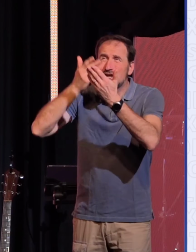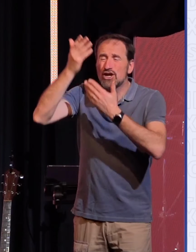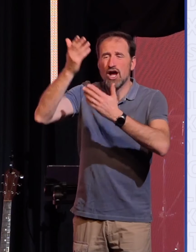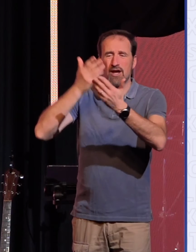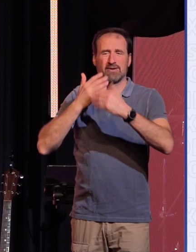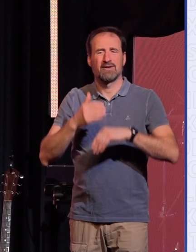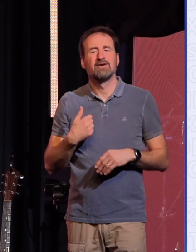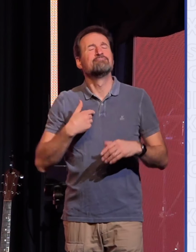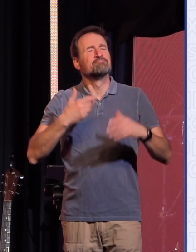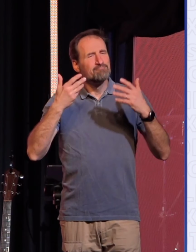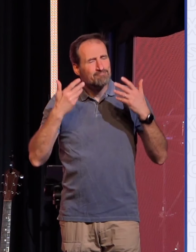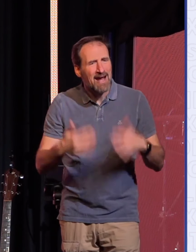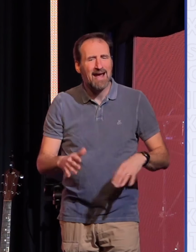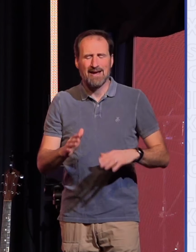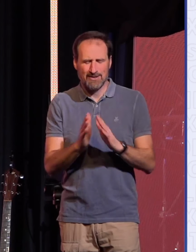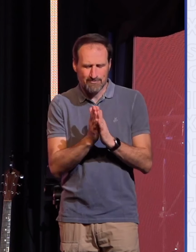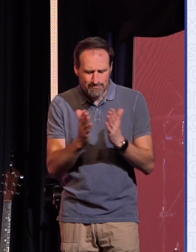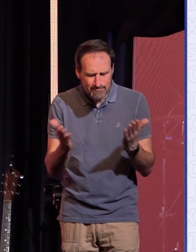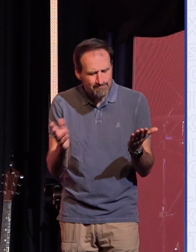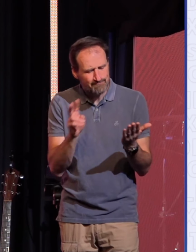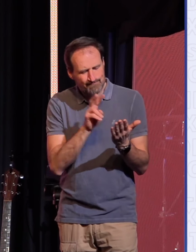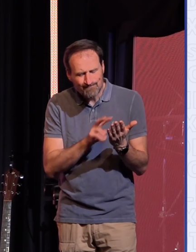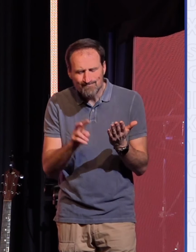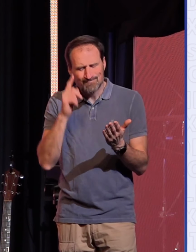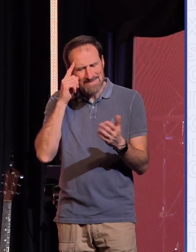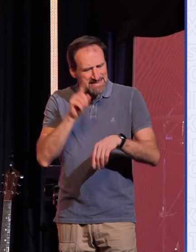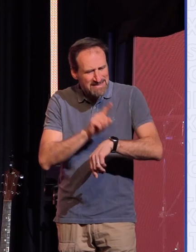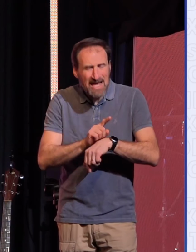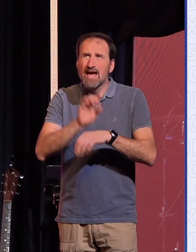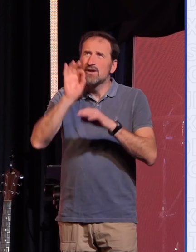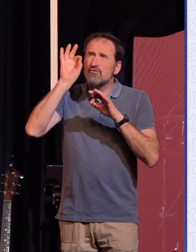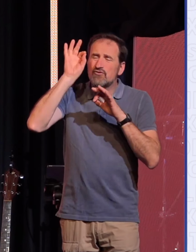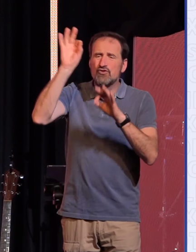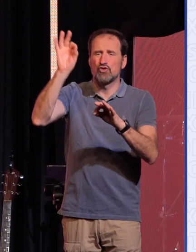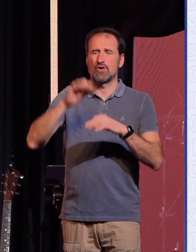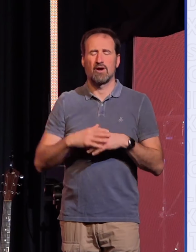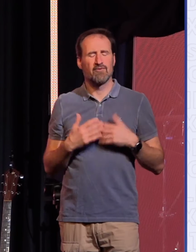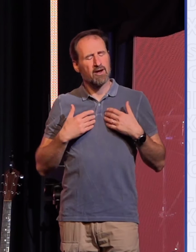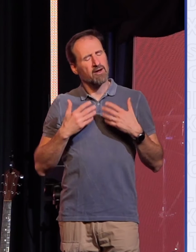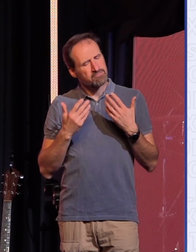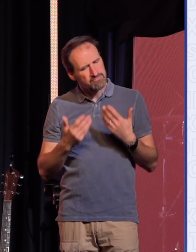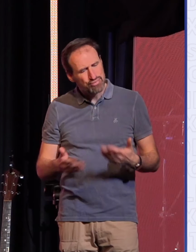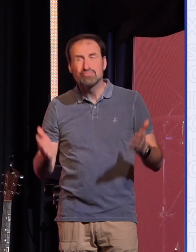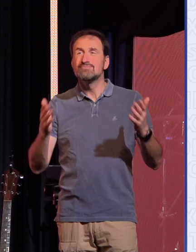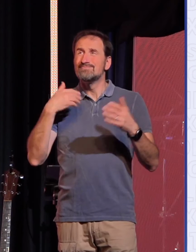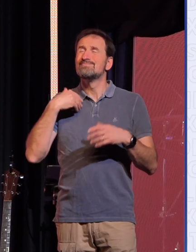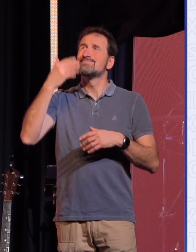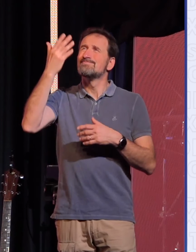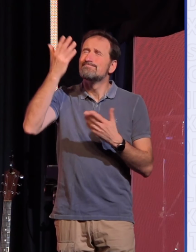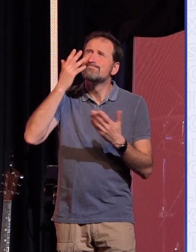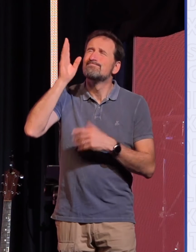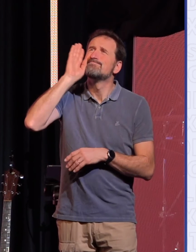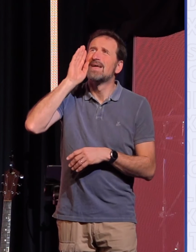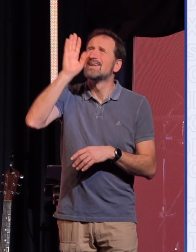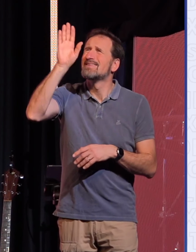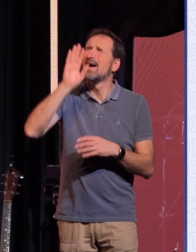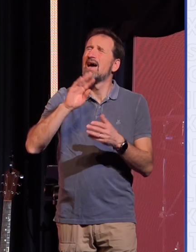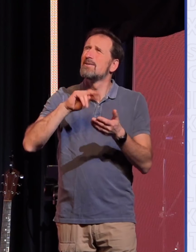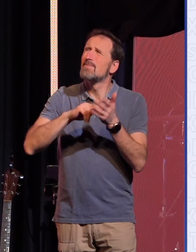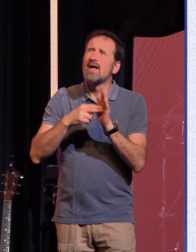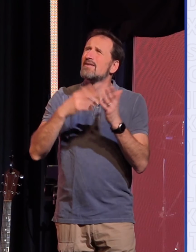Gottes verbringen und zu erkennen, was sein Weg ist, was er mit dir vorhat, was seine Maßstäbe sind, die er sich wünscht, wie wir in